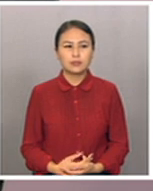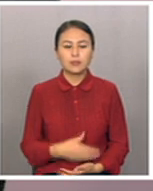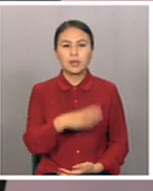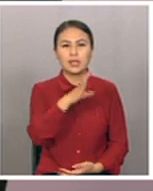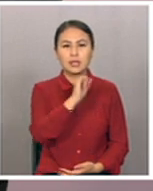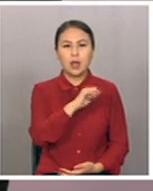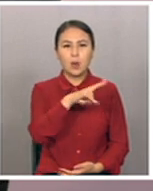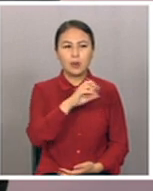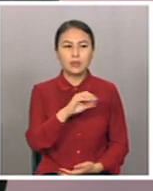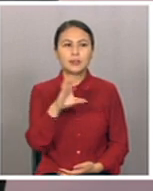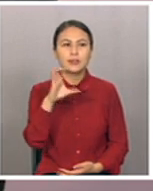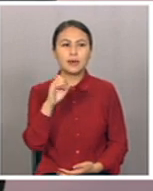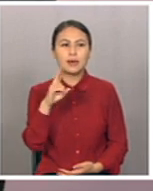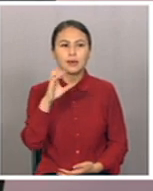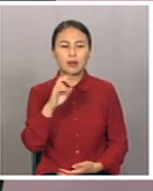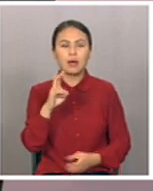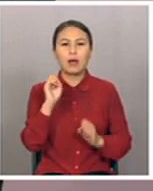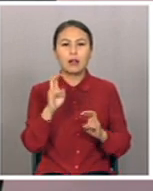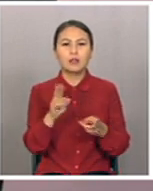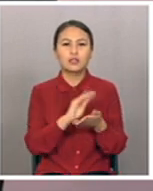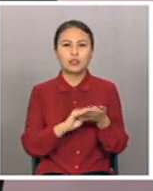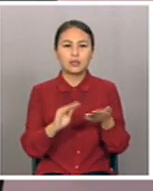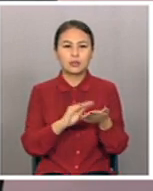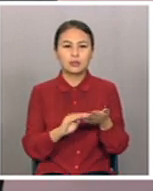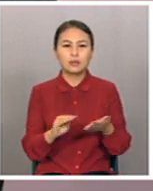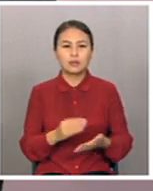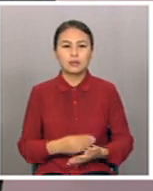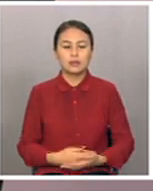Сәуле мен Сәкен қалай жазды?